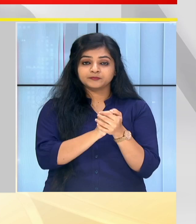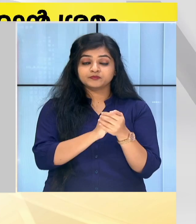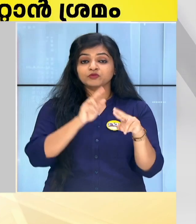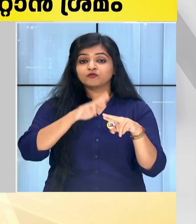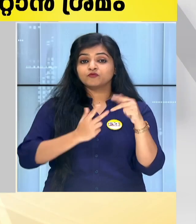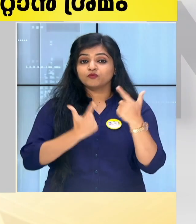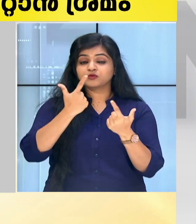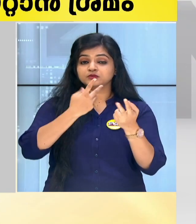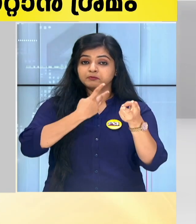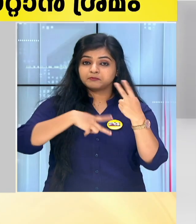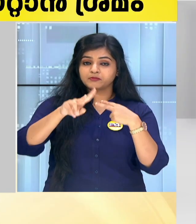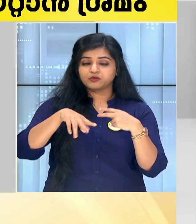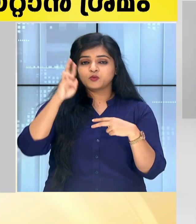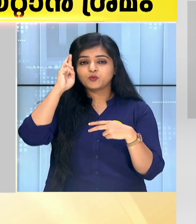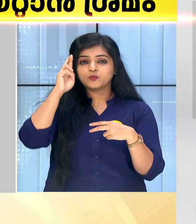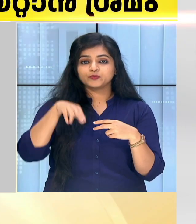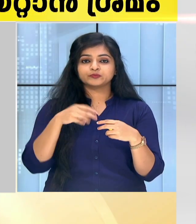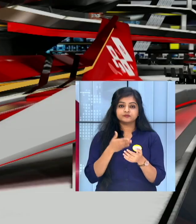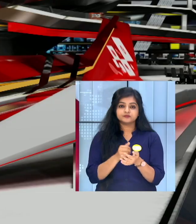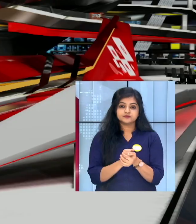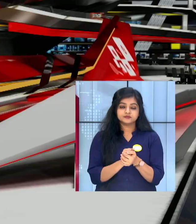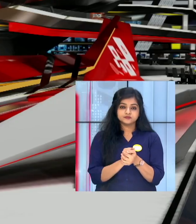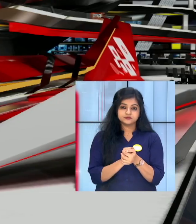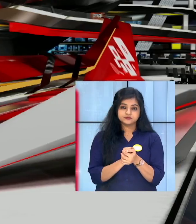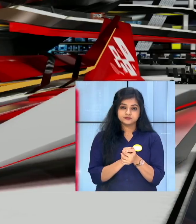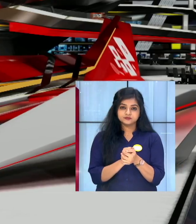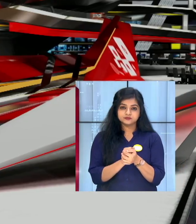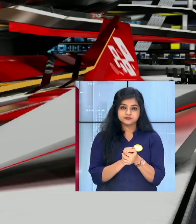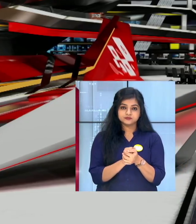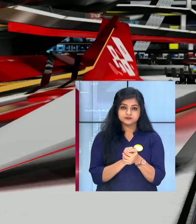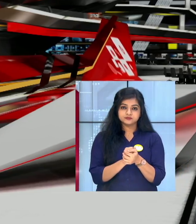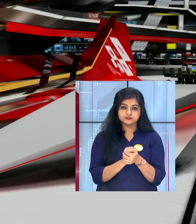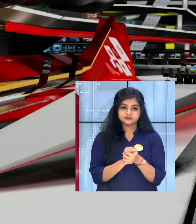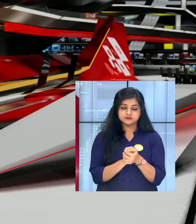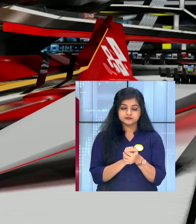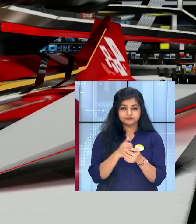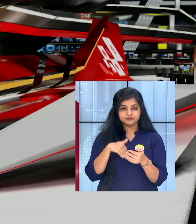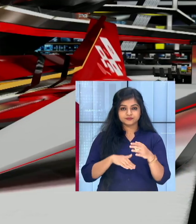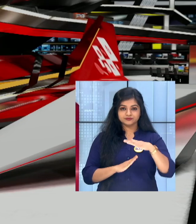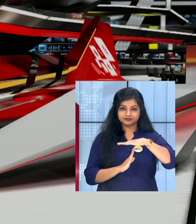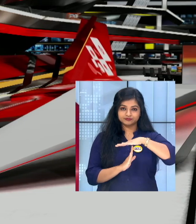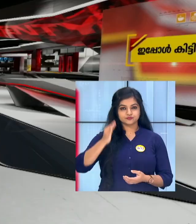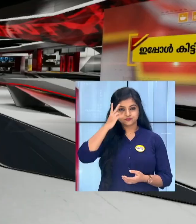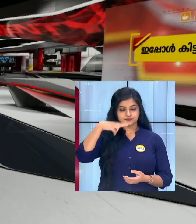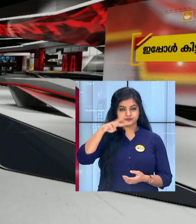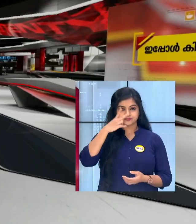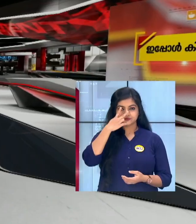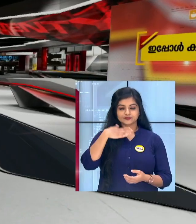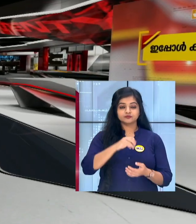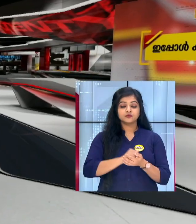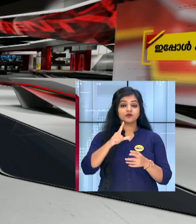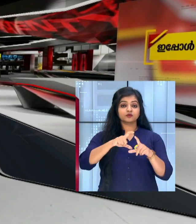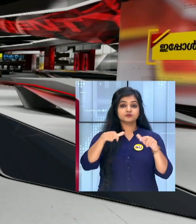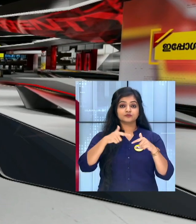കഴിയുമെന്നുള്ളൊരു പ്രതീക്ഷയിലാണ് വനം വകുപ്പുള്ളത്. രാഹുൽ വിജയനാണ് ഇടുക്കിയിൽ നിന്ന് വിവരങ്ങൾ നൽകിയത്. മറ്റു വാർത്തകൾ ഇടവേളയ്ക്ക് ശേഷം. ലോക്സഭാ